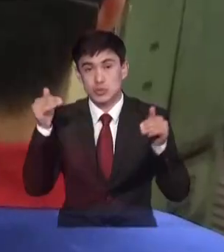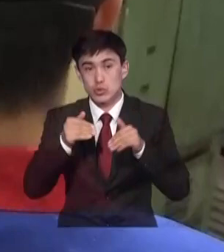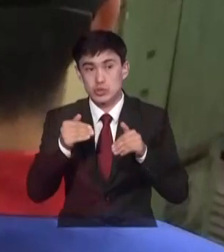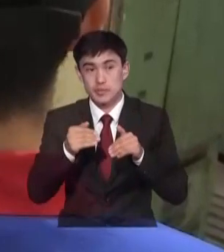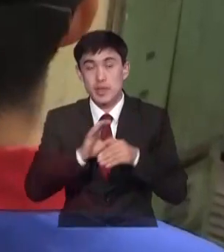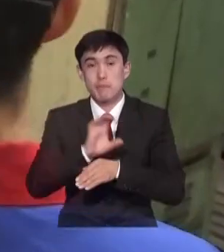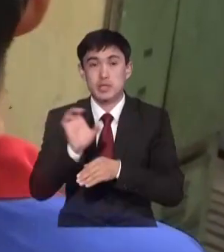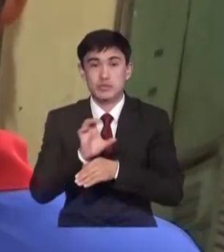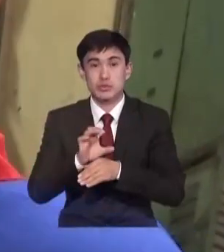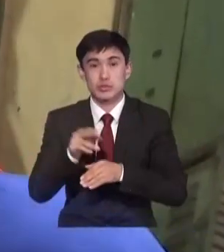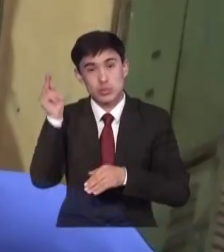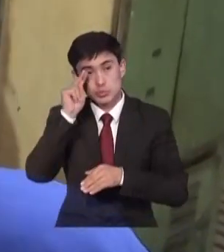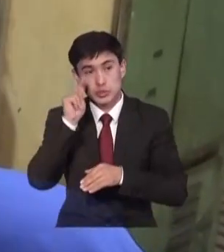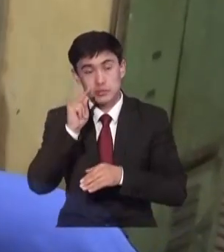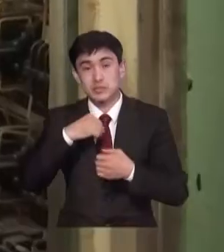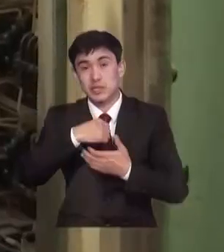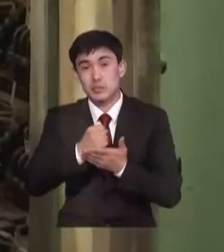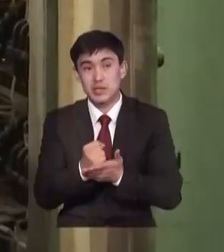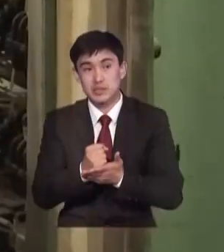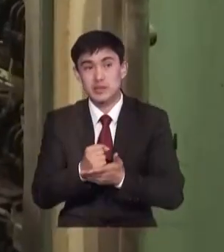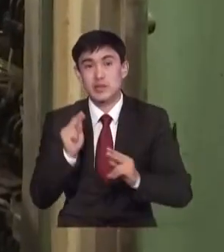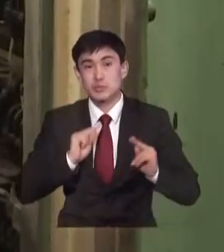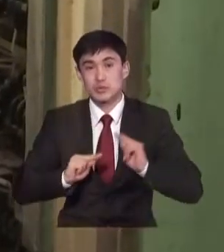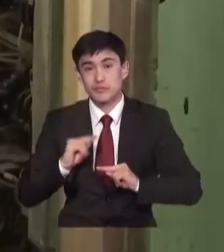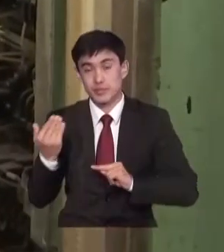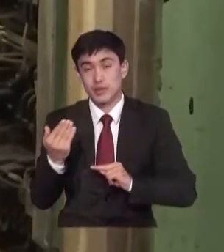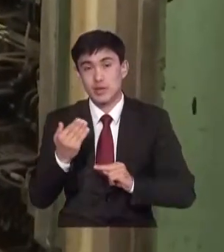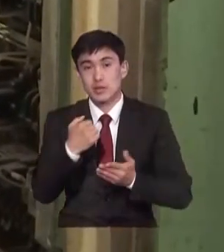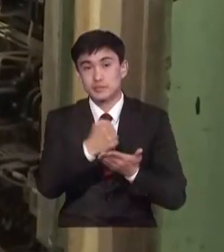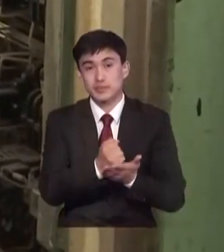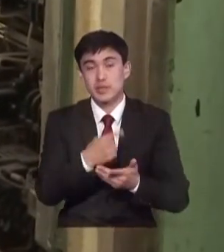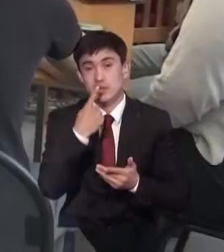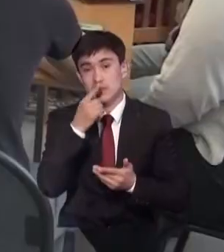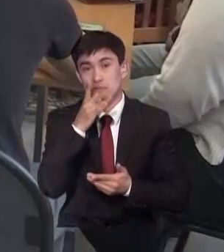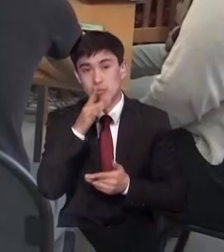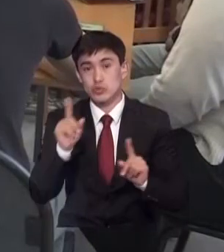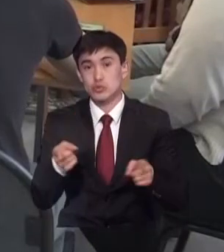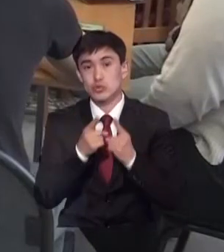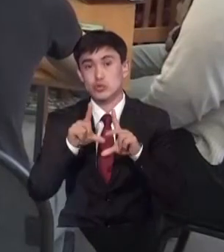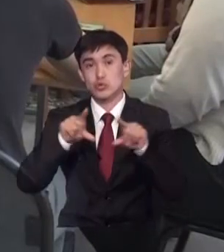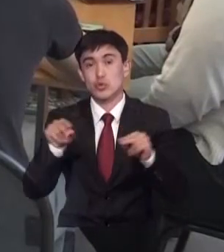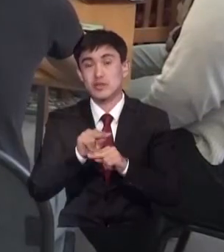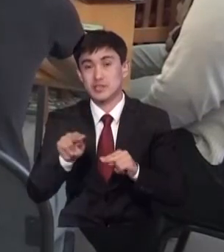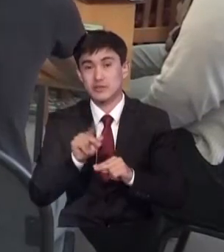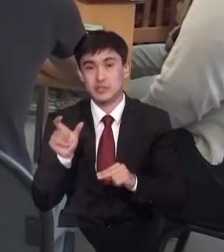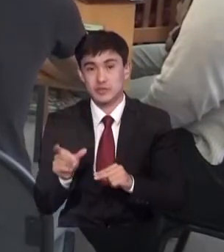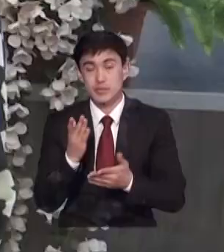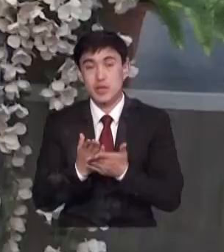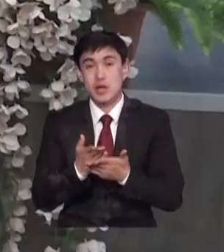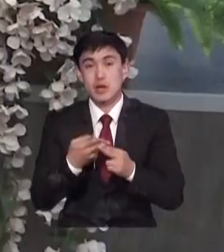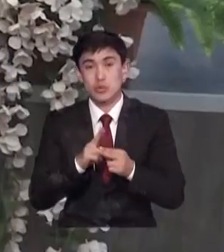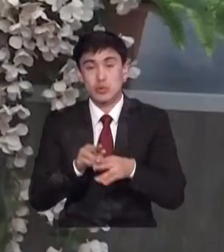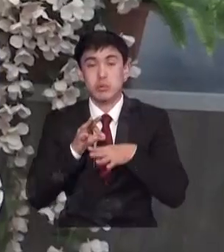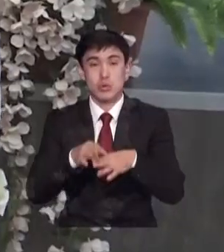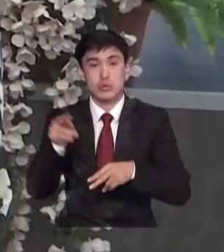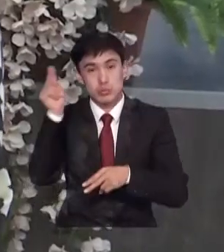На производстве за обучающимися закрепляются наставники. Причем стоит отметить, что с недавнего времени создана школа наставничества, в рамках которой